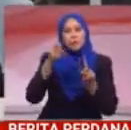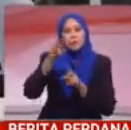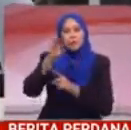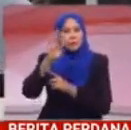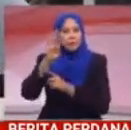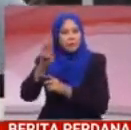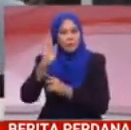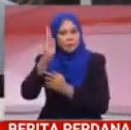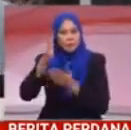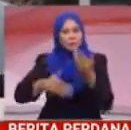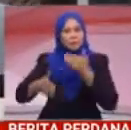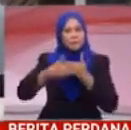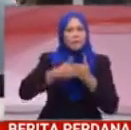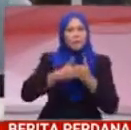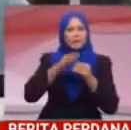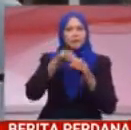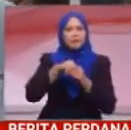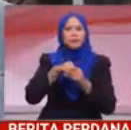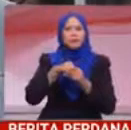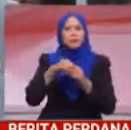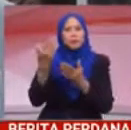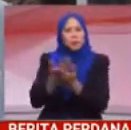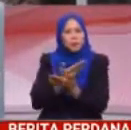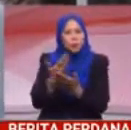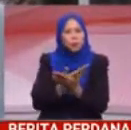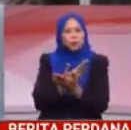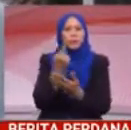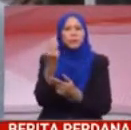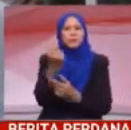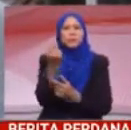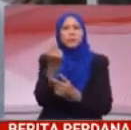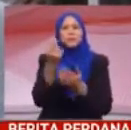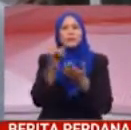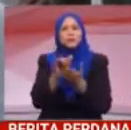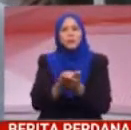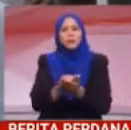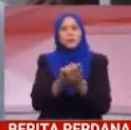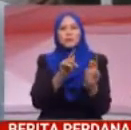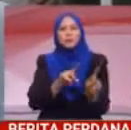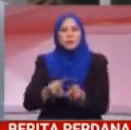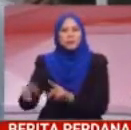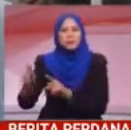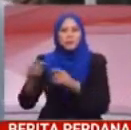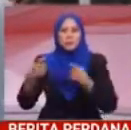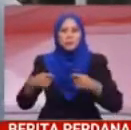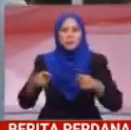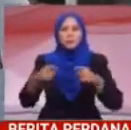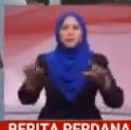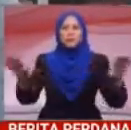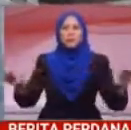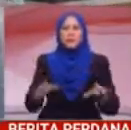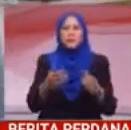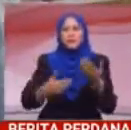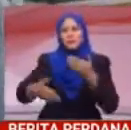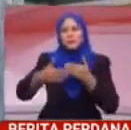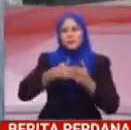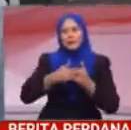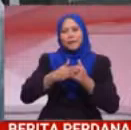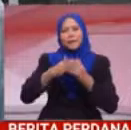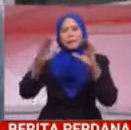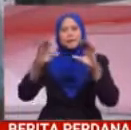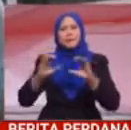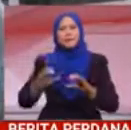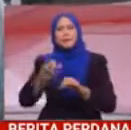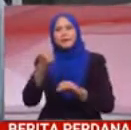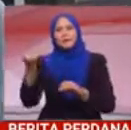nak kita orang comeback dengan satu benda yang baru. So itu antara salah satu plan yang kita orang cuba buat, comeback dengan line up